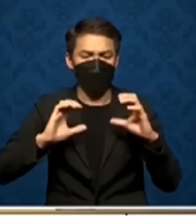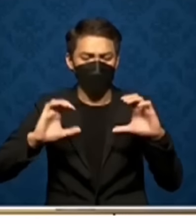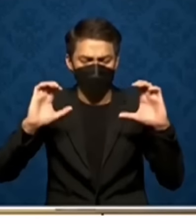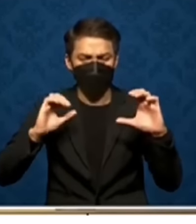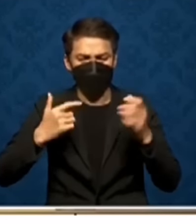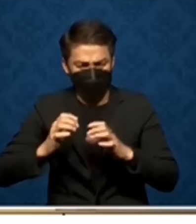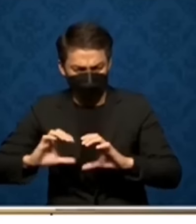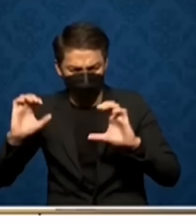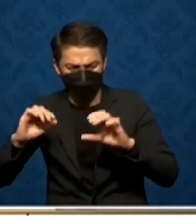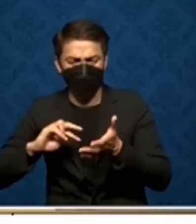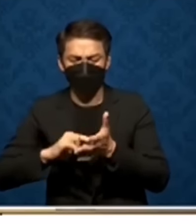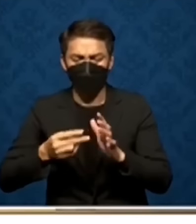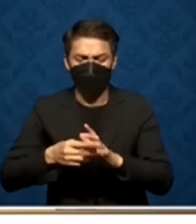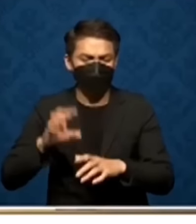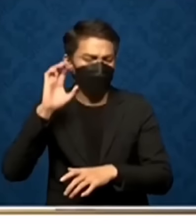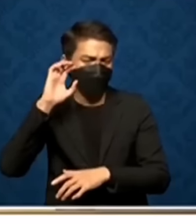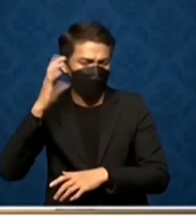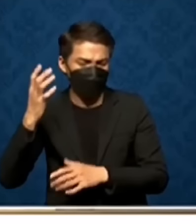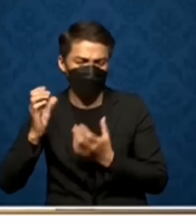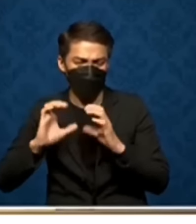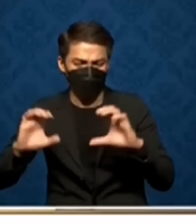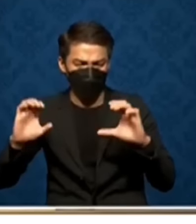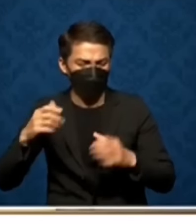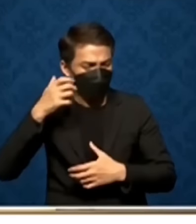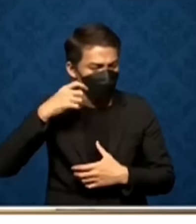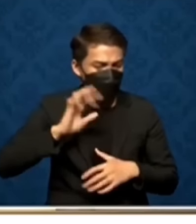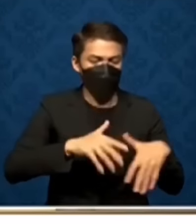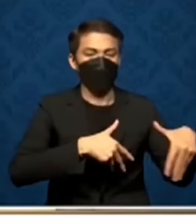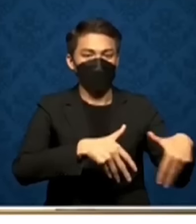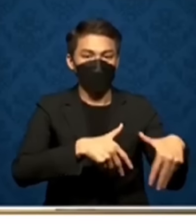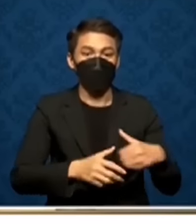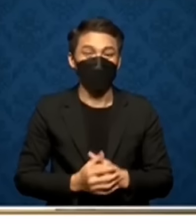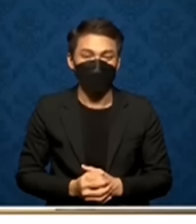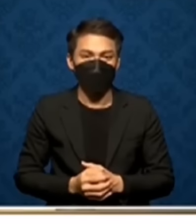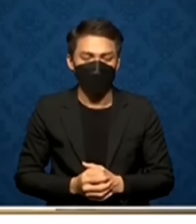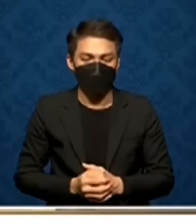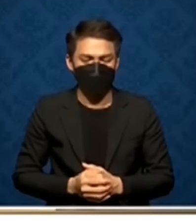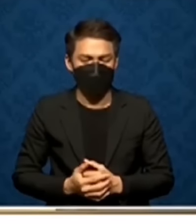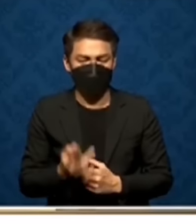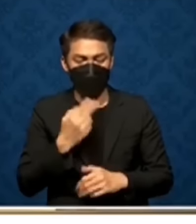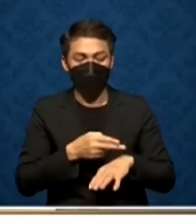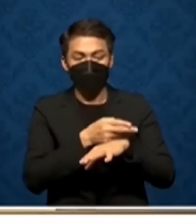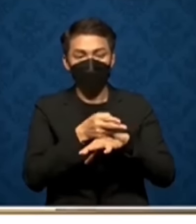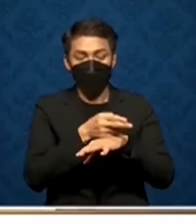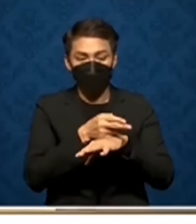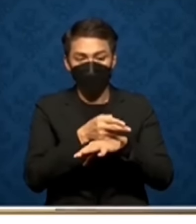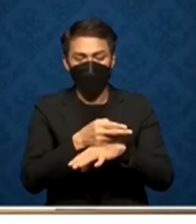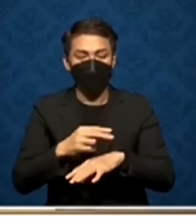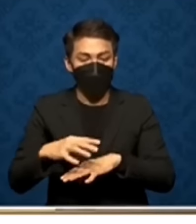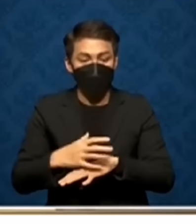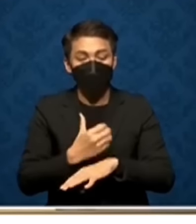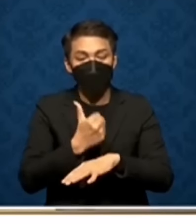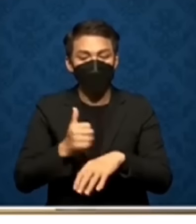ชาชนไม่ไว้ใจข้าราชการคนที่ผมเอาคลิปมาให้ดูเนี่ยเขาเป็นนักการเมืองท้องถิ่นเป็นนายกเ